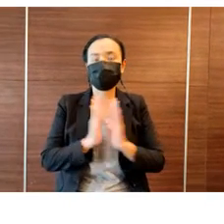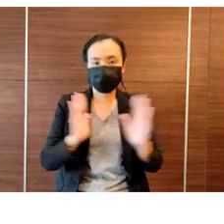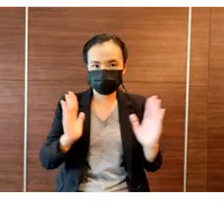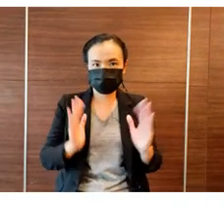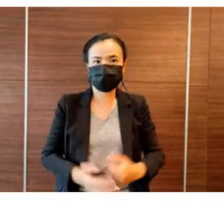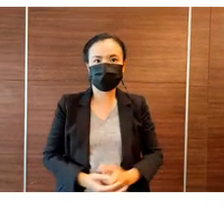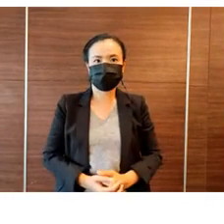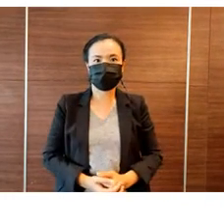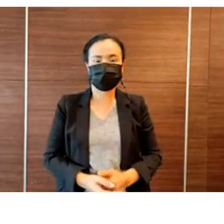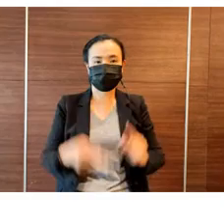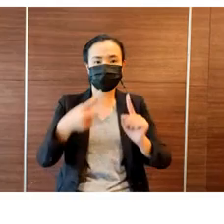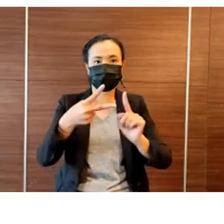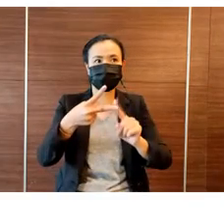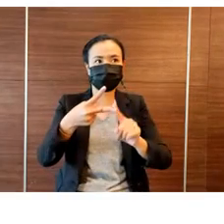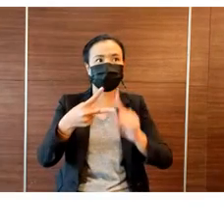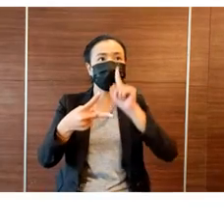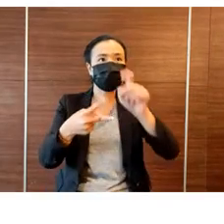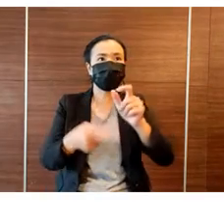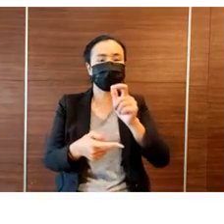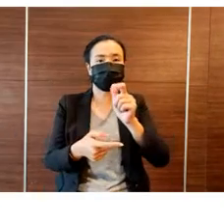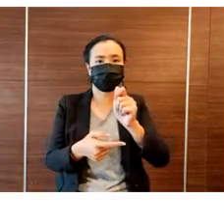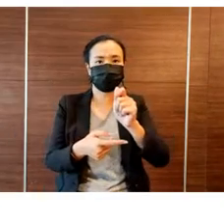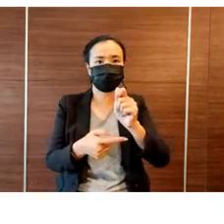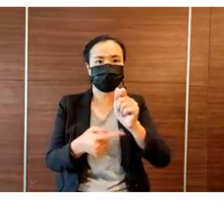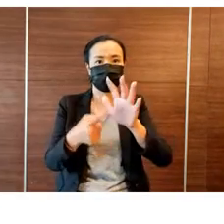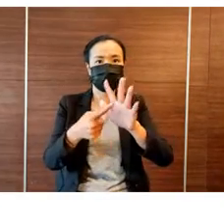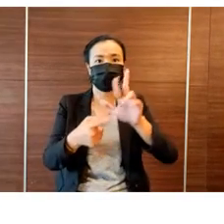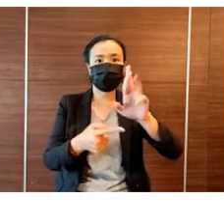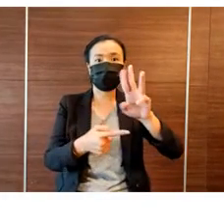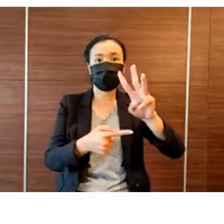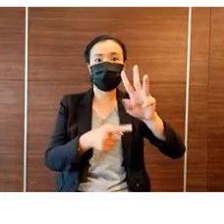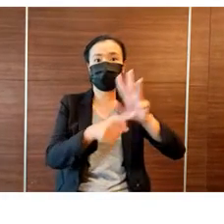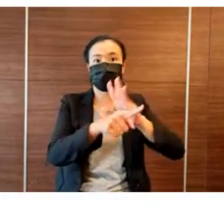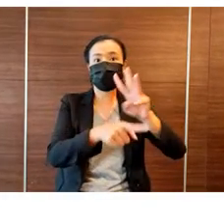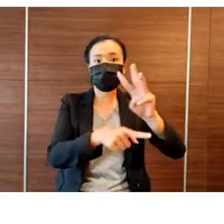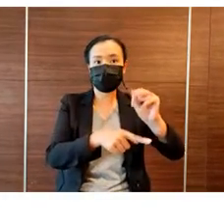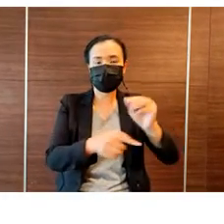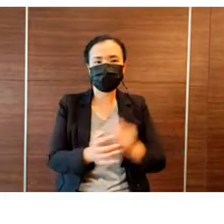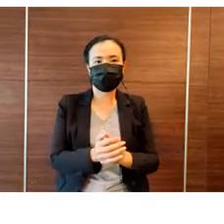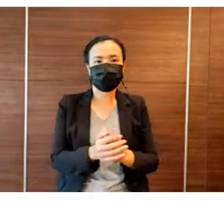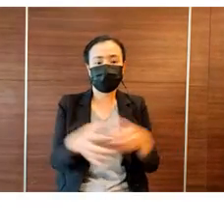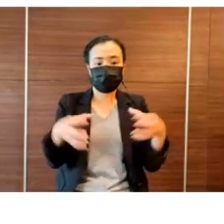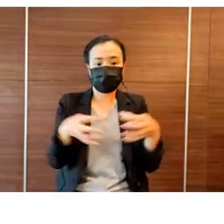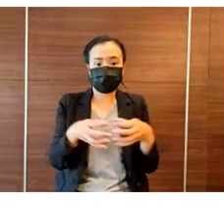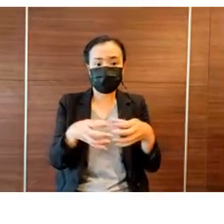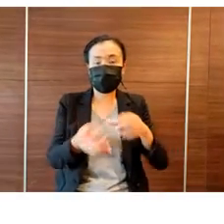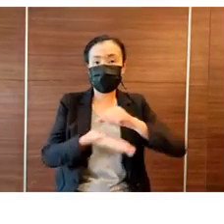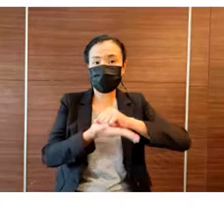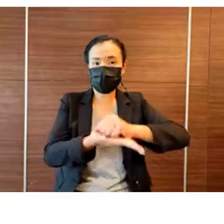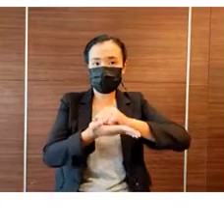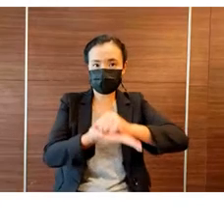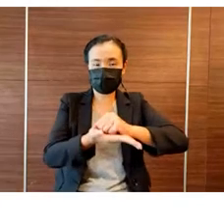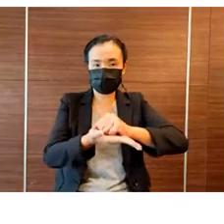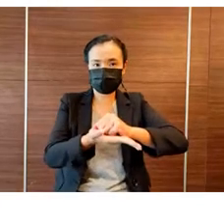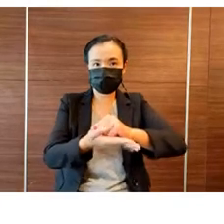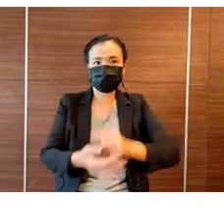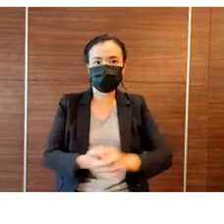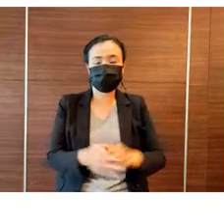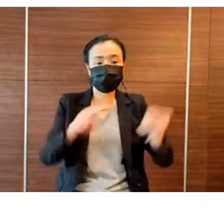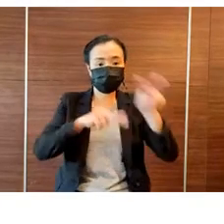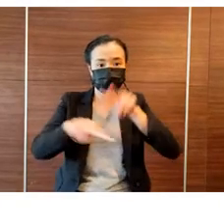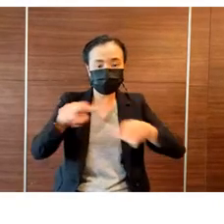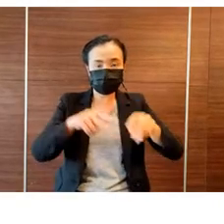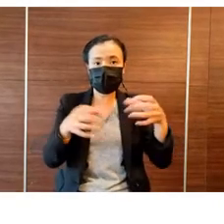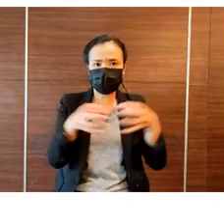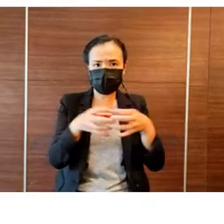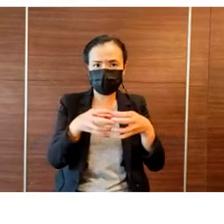ก็ถามน้องอาร์มค่ะว ่ าตอนนี้เนี่ยครับเนี่ยเป็นโซเชียลคลับแล้วก็ให้บริการในเรื่องของการดูแลกลุ่ม